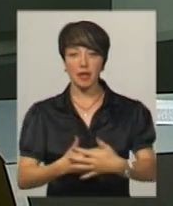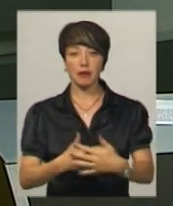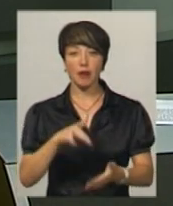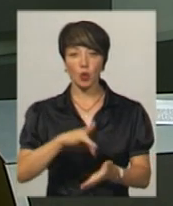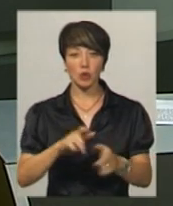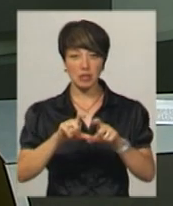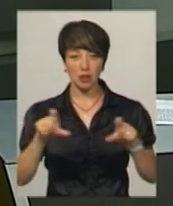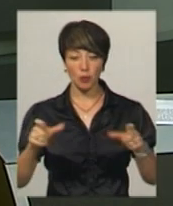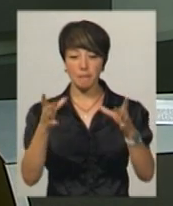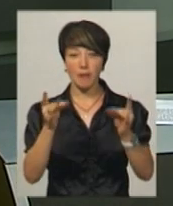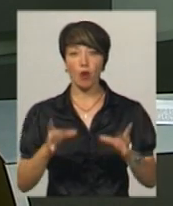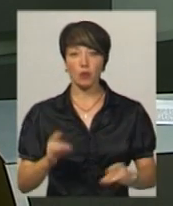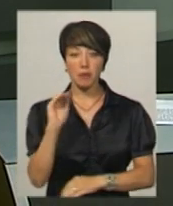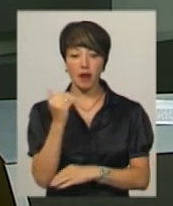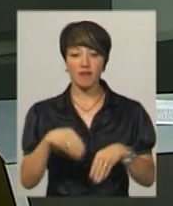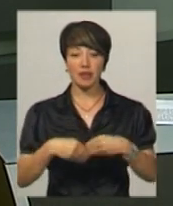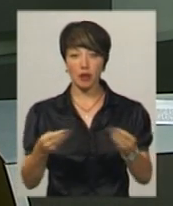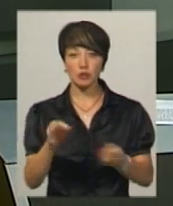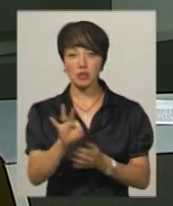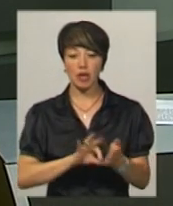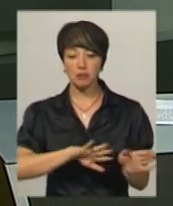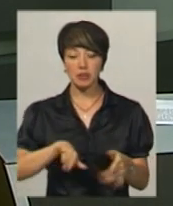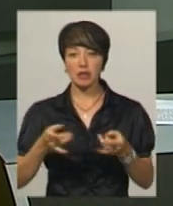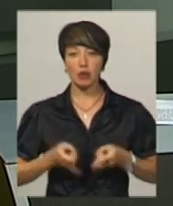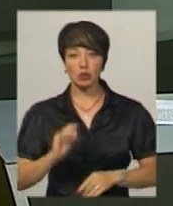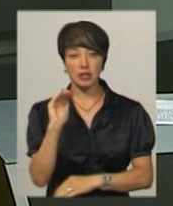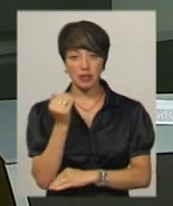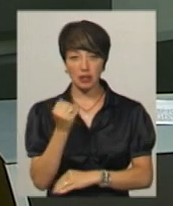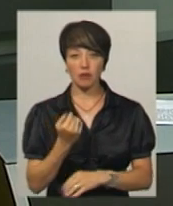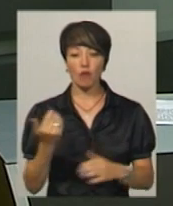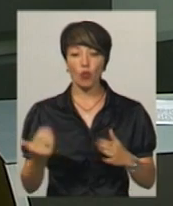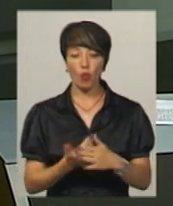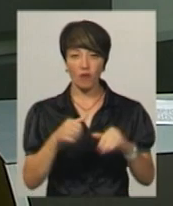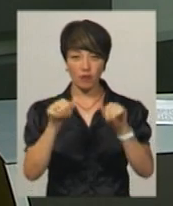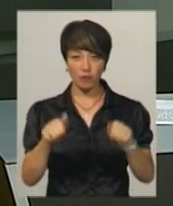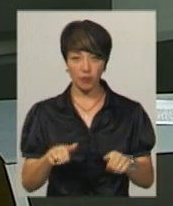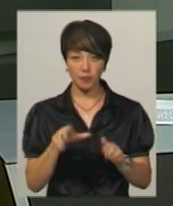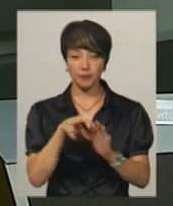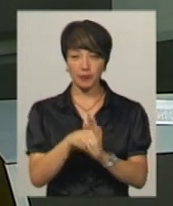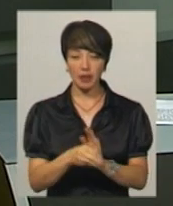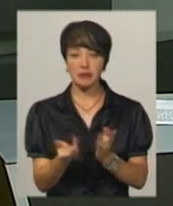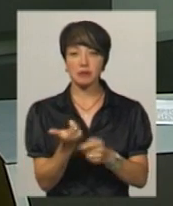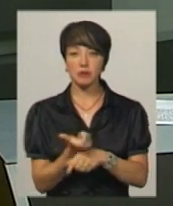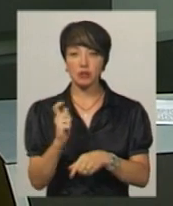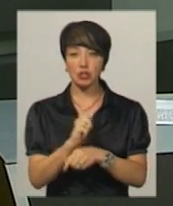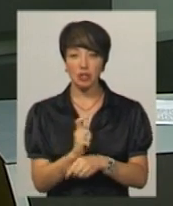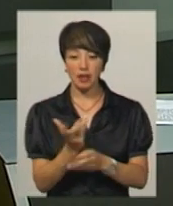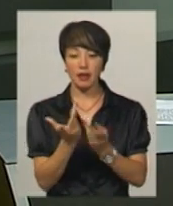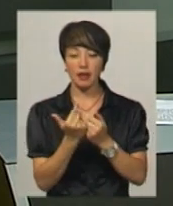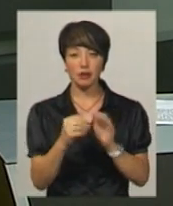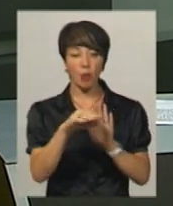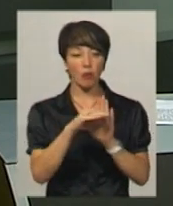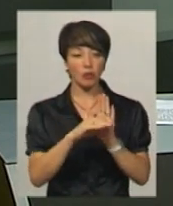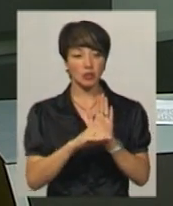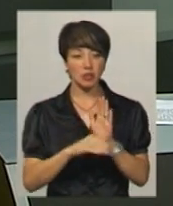центру. Пакунки малюка видають відразу після народження дитини. В оновленні бейбі-бокси збільшилась кількість позицій, каже головний